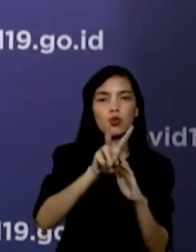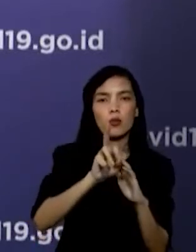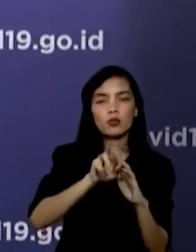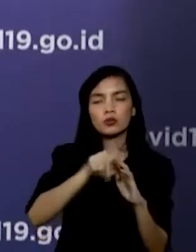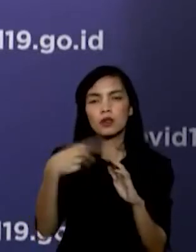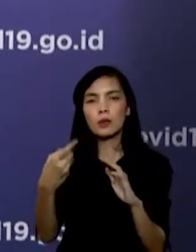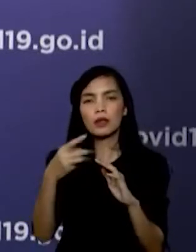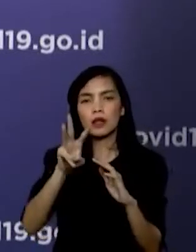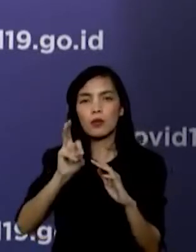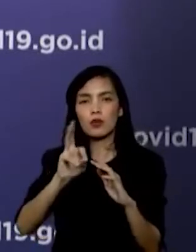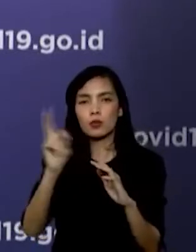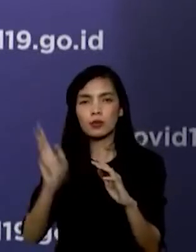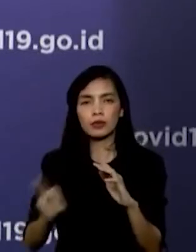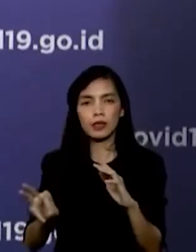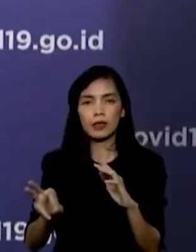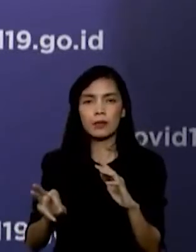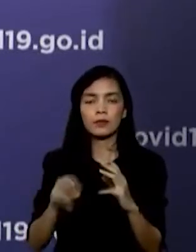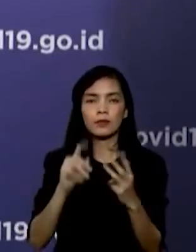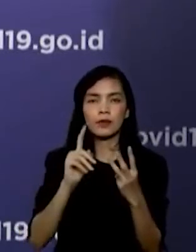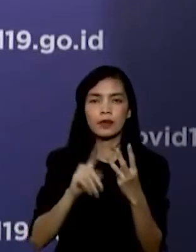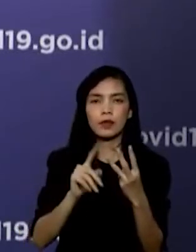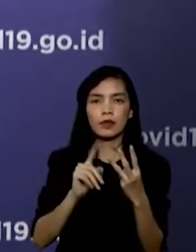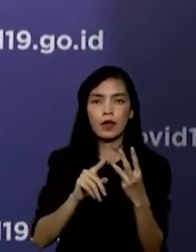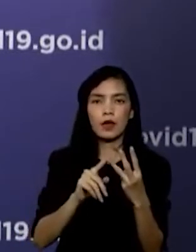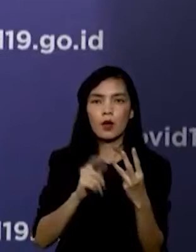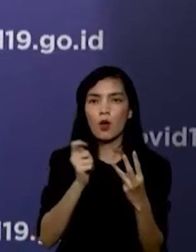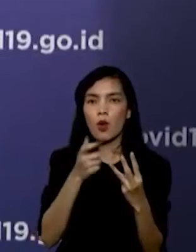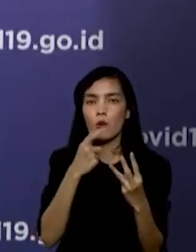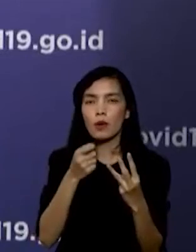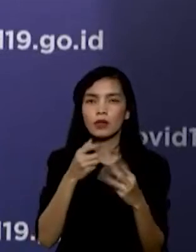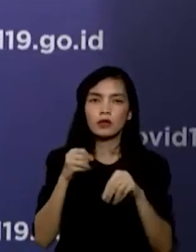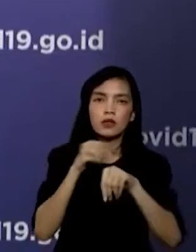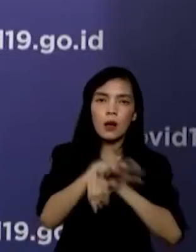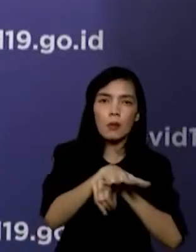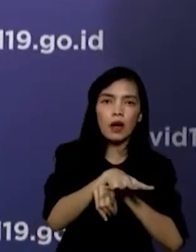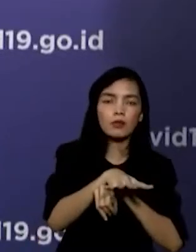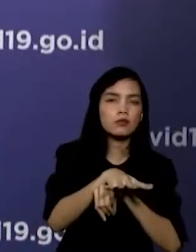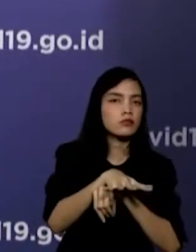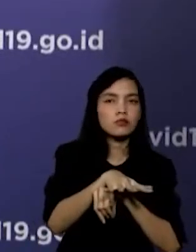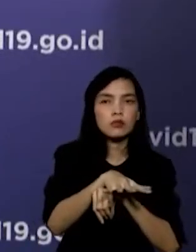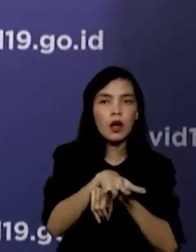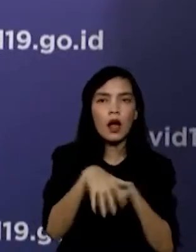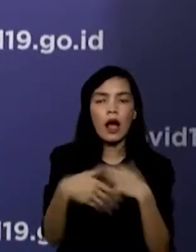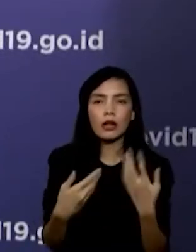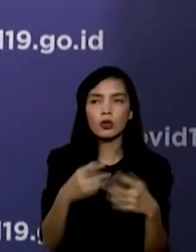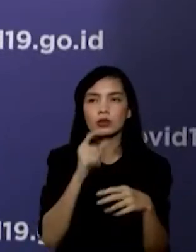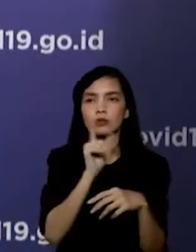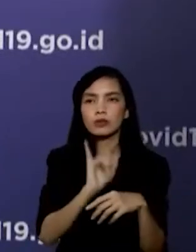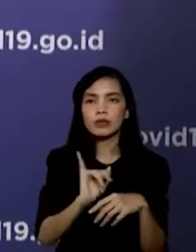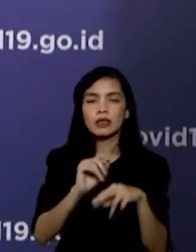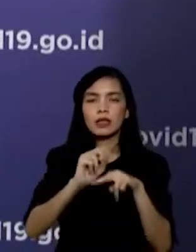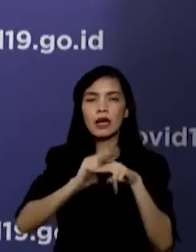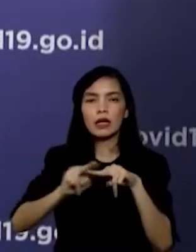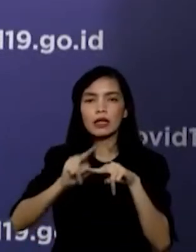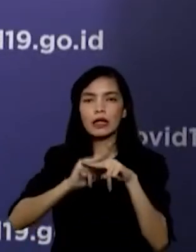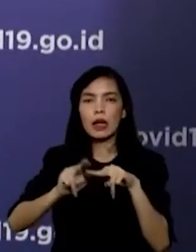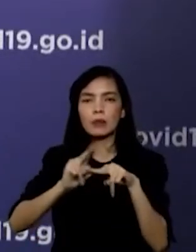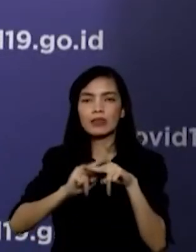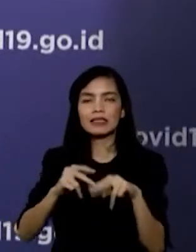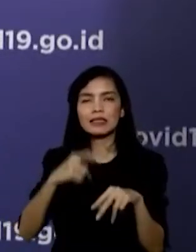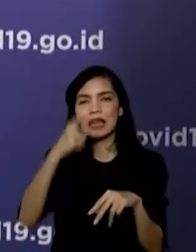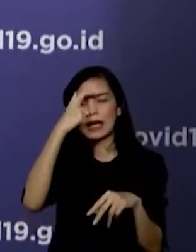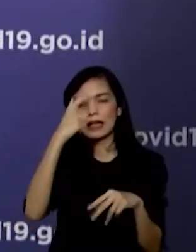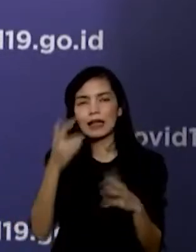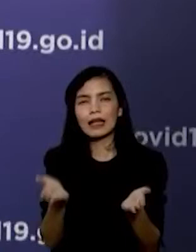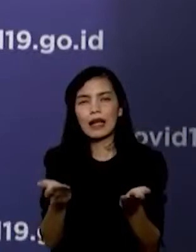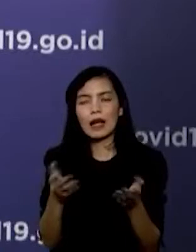kasus-kasus tersebut. Ketiga, obat ini tidak memiliki dampak atau bukan terapi untuk kasus-kasus konfirmasi yang sakit ringan